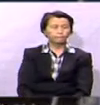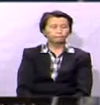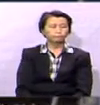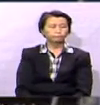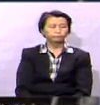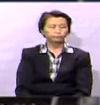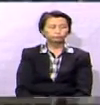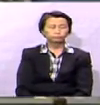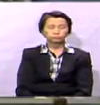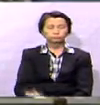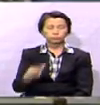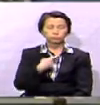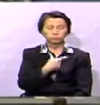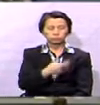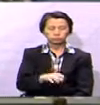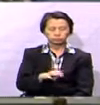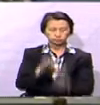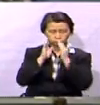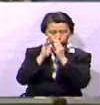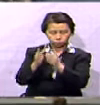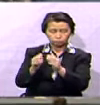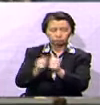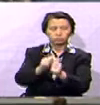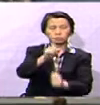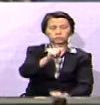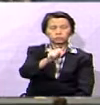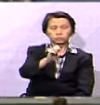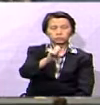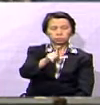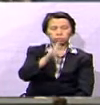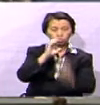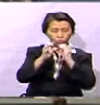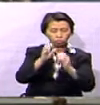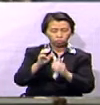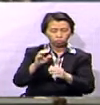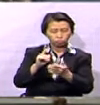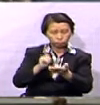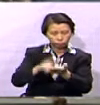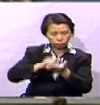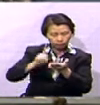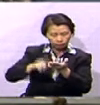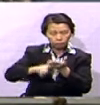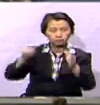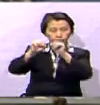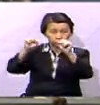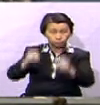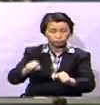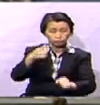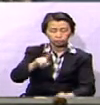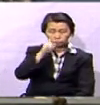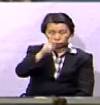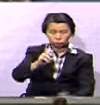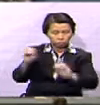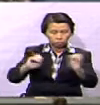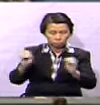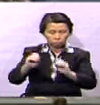Setiap masa sebenarnya kita menekankan kepada pihak telco supaya memeriksa setiap transaksi sistem bagi memastikan